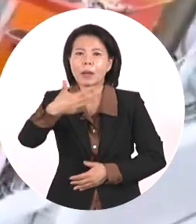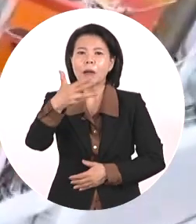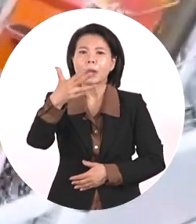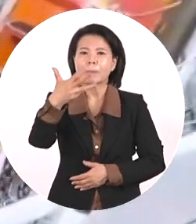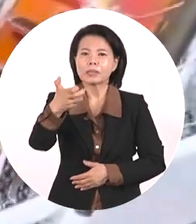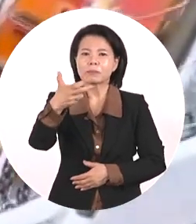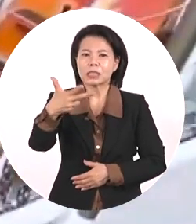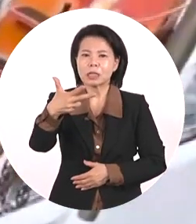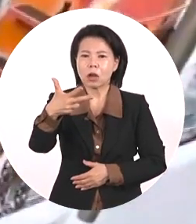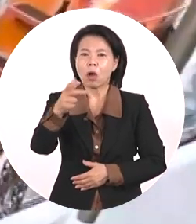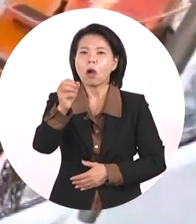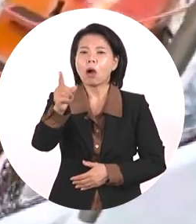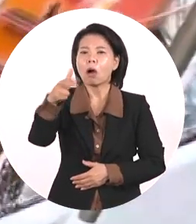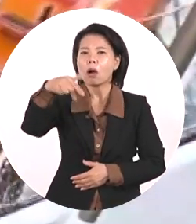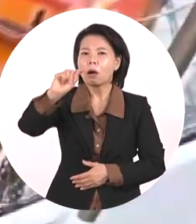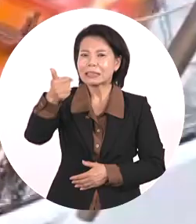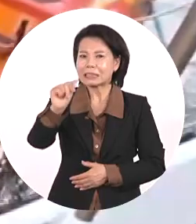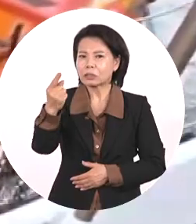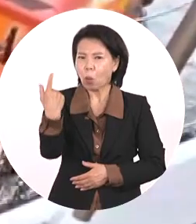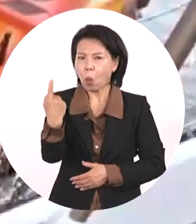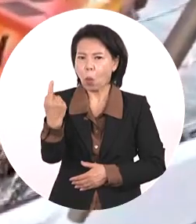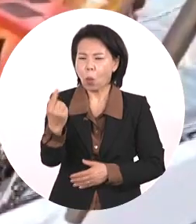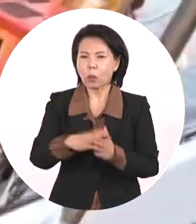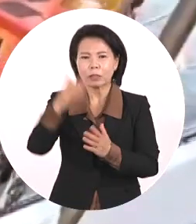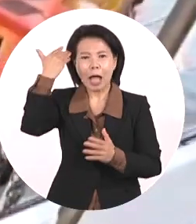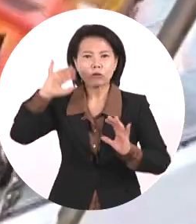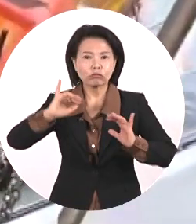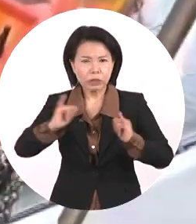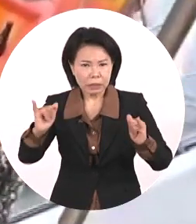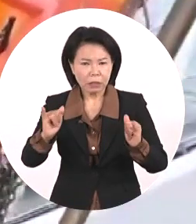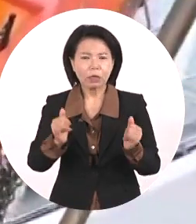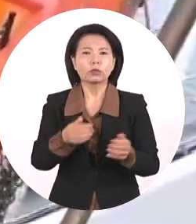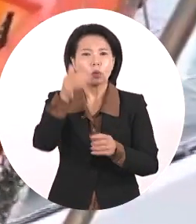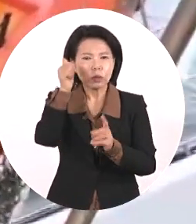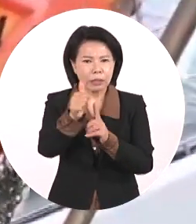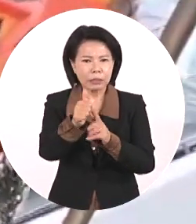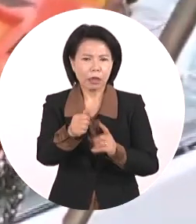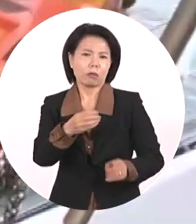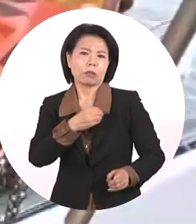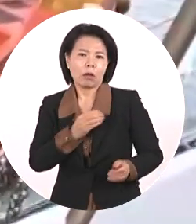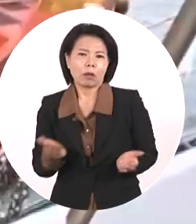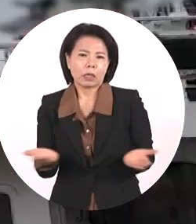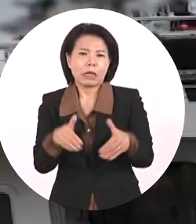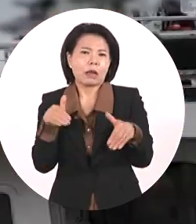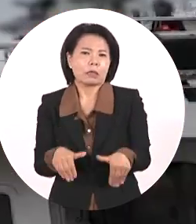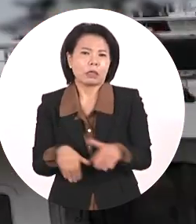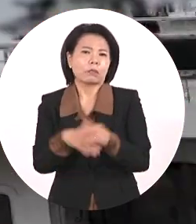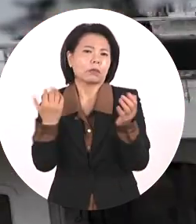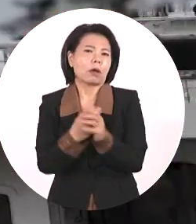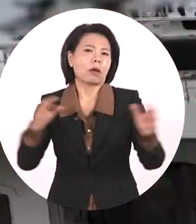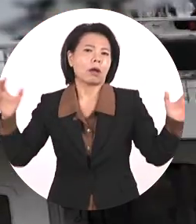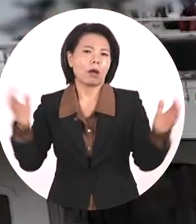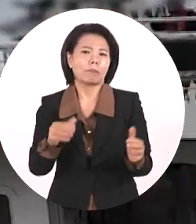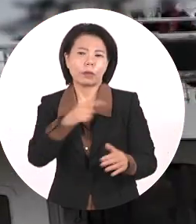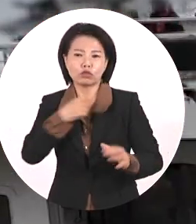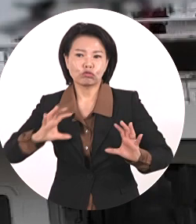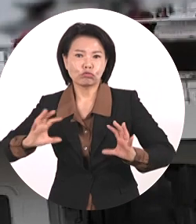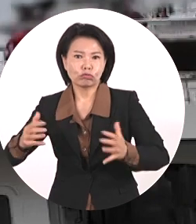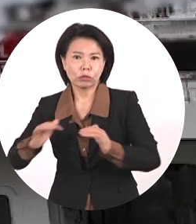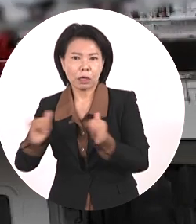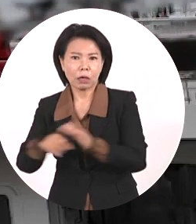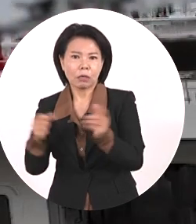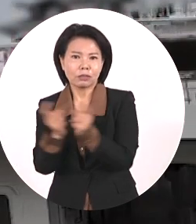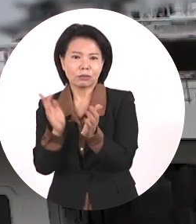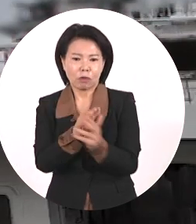선적 887호 진호의 한국인 선장과 인도네시아 선원 등 총 8명을 중국 해경이